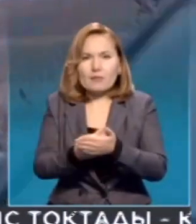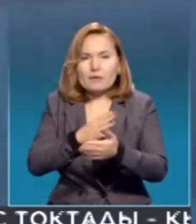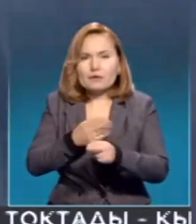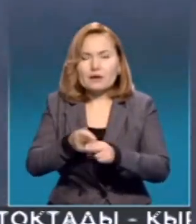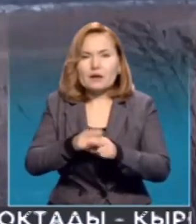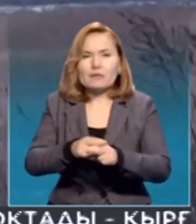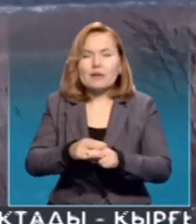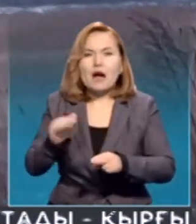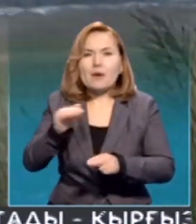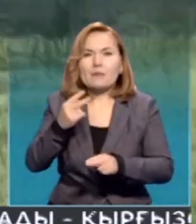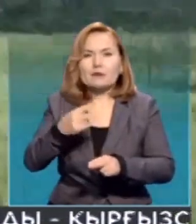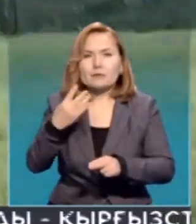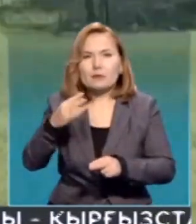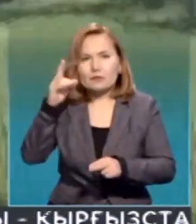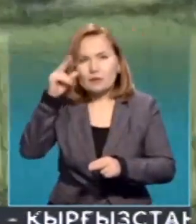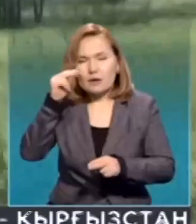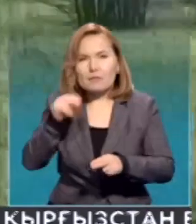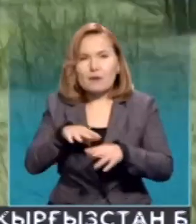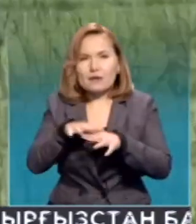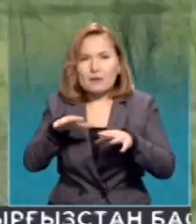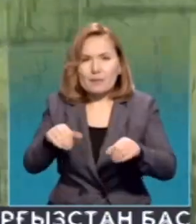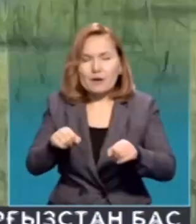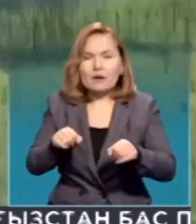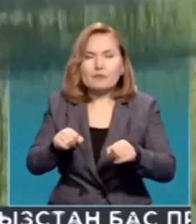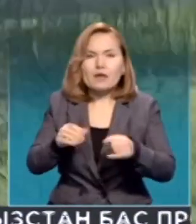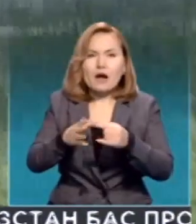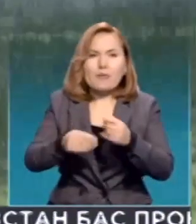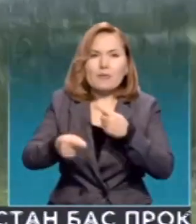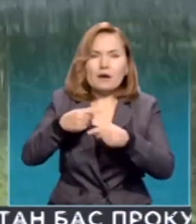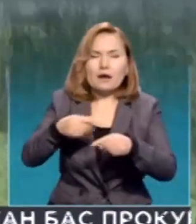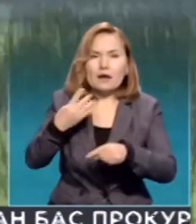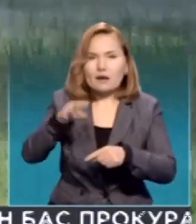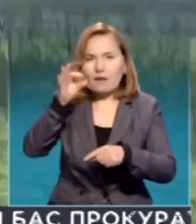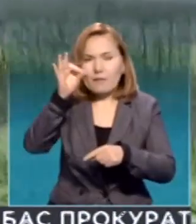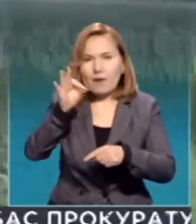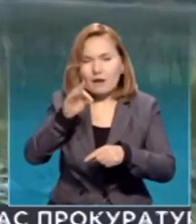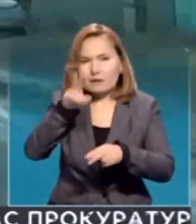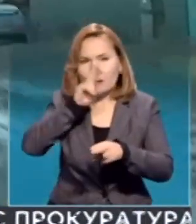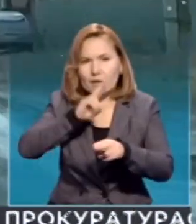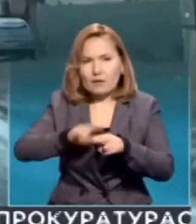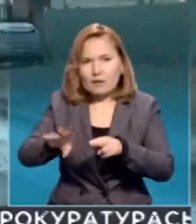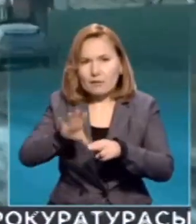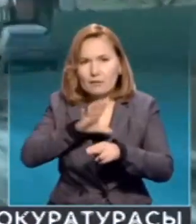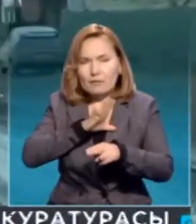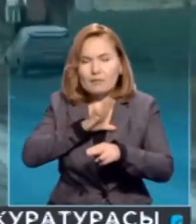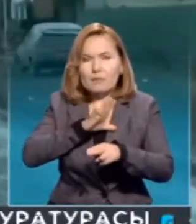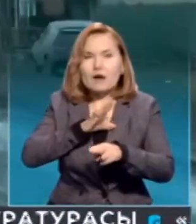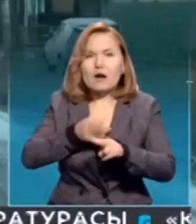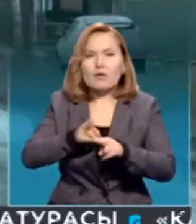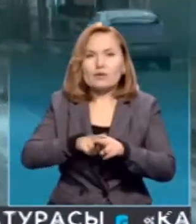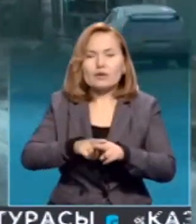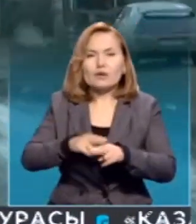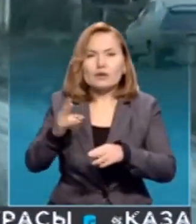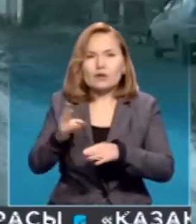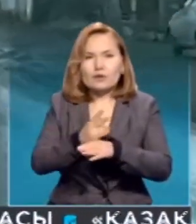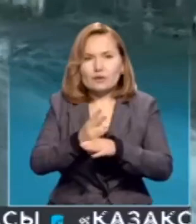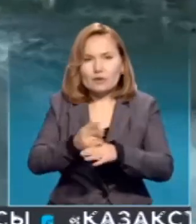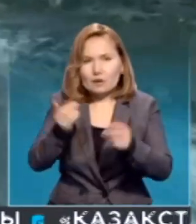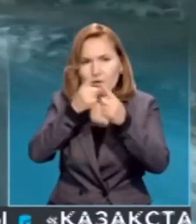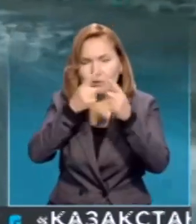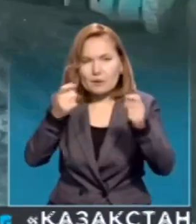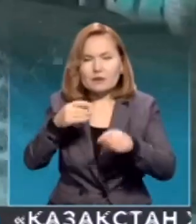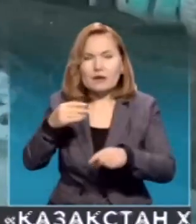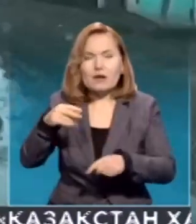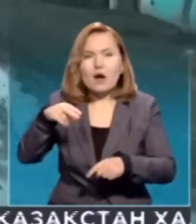ақпанның 24-нен бері басып алған территориялардың 40%-дайынан айырылып қалды деген пікірлер де бар. Айта кетейін, түнгі үндеуінде президент